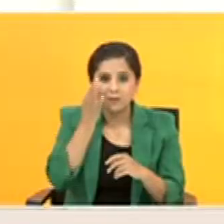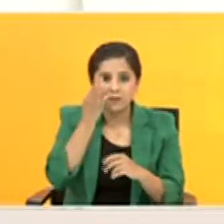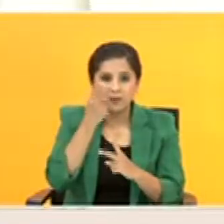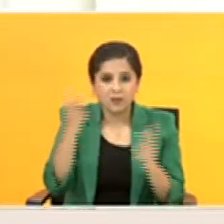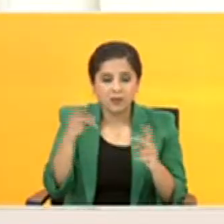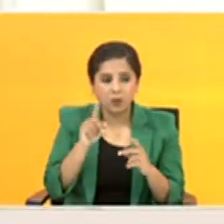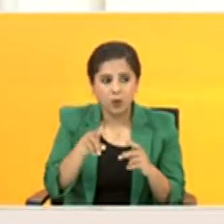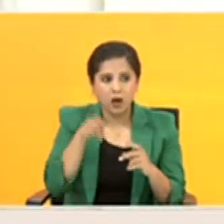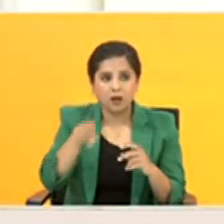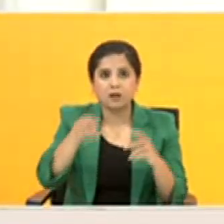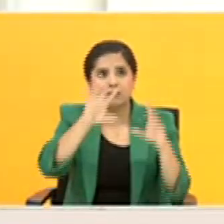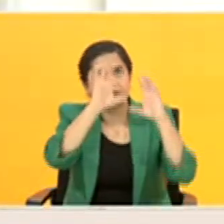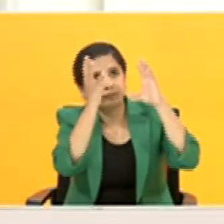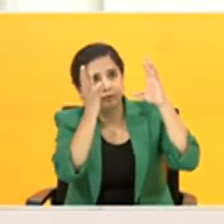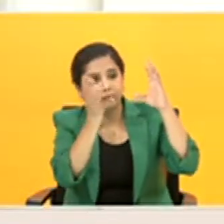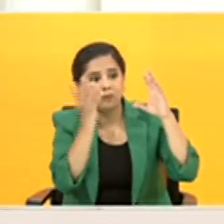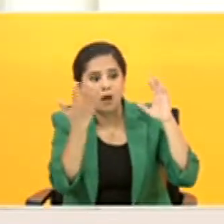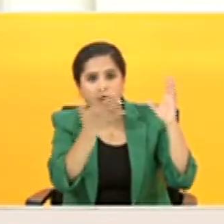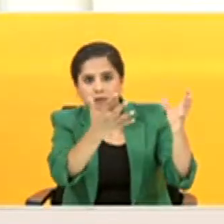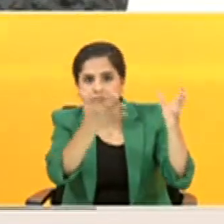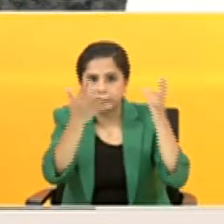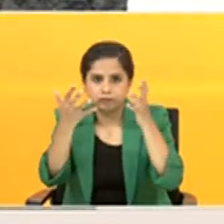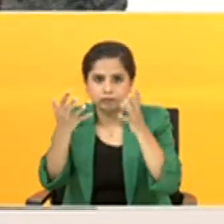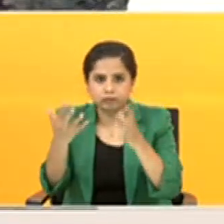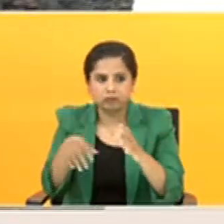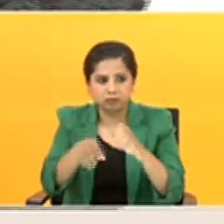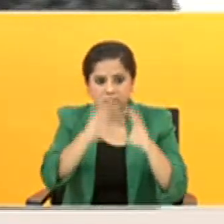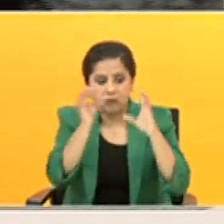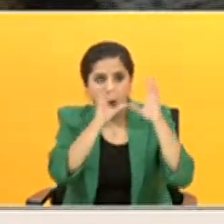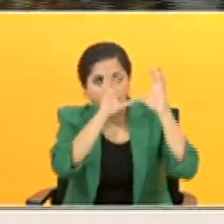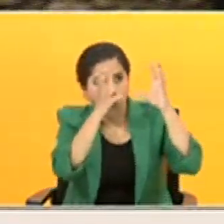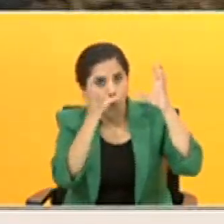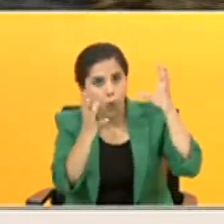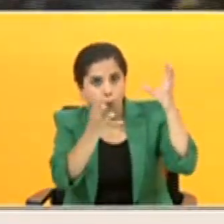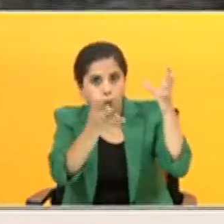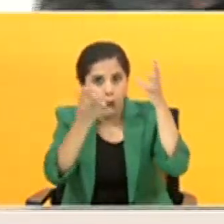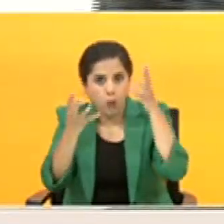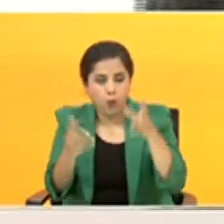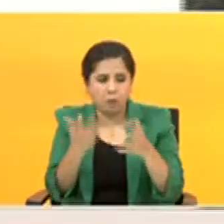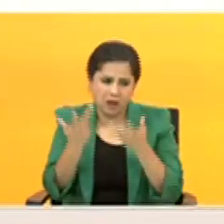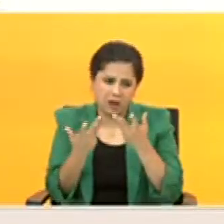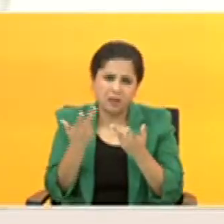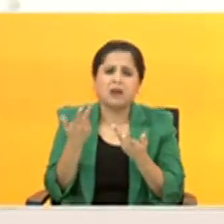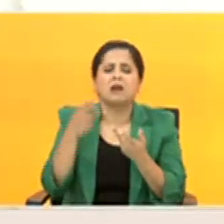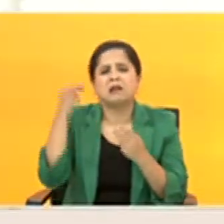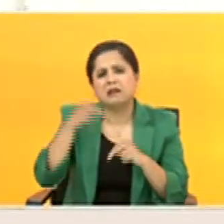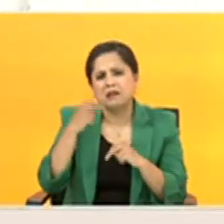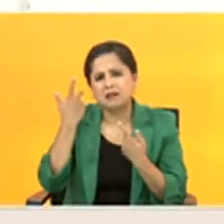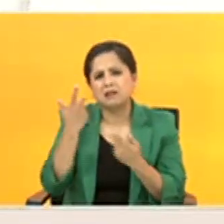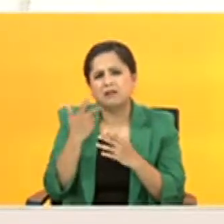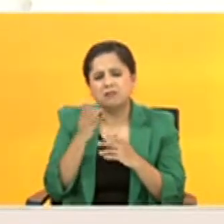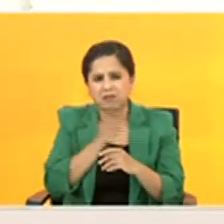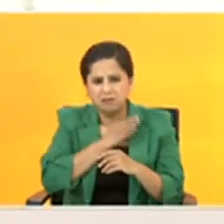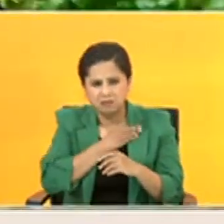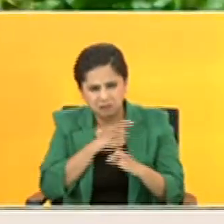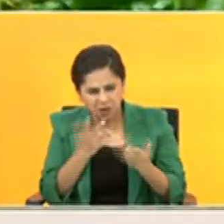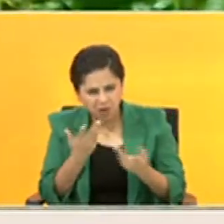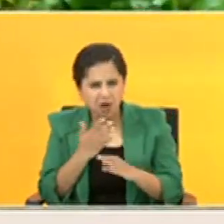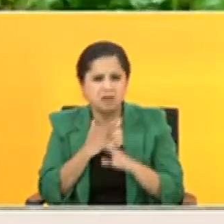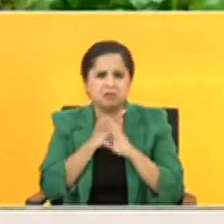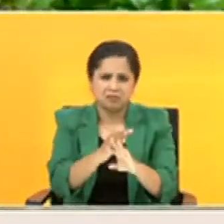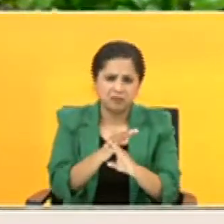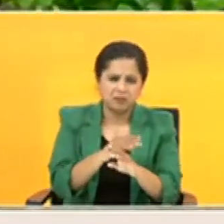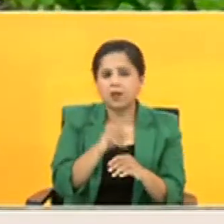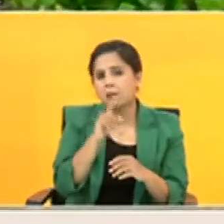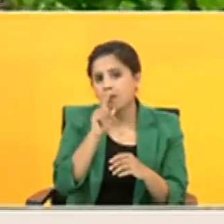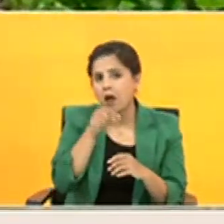एक छत्ता हटाया गया, शायद सुरक्षा के कारण या डर की वजह से। लेकिन